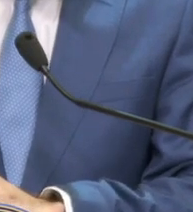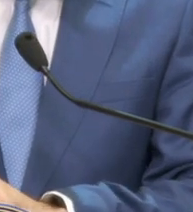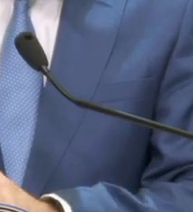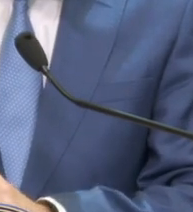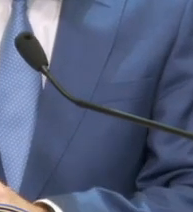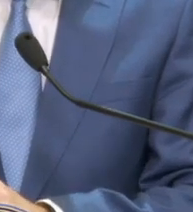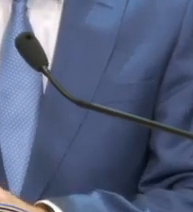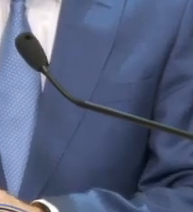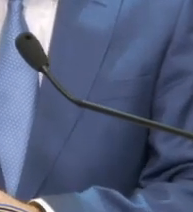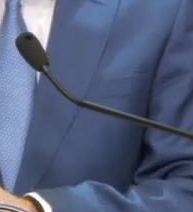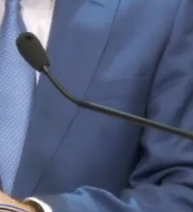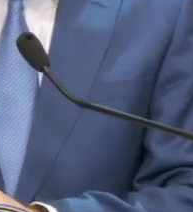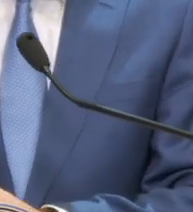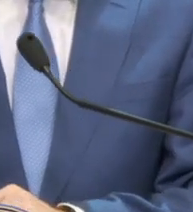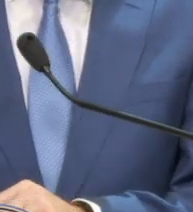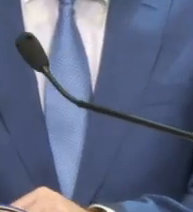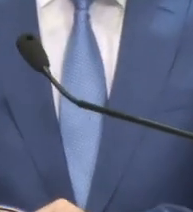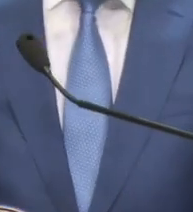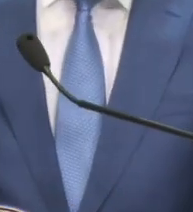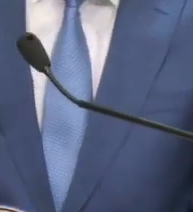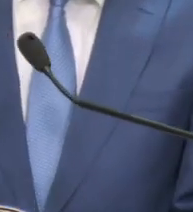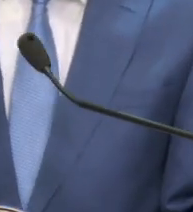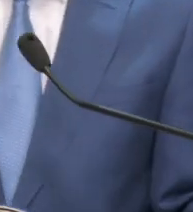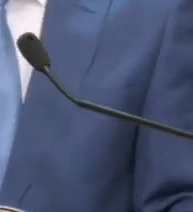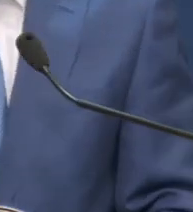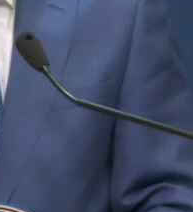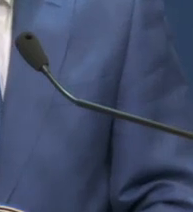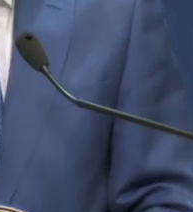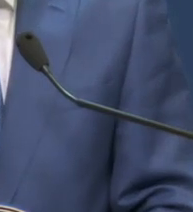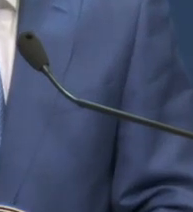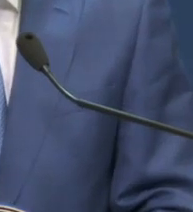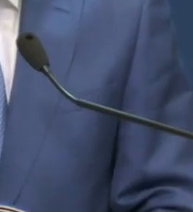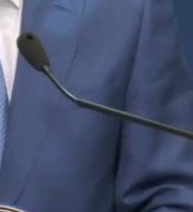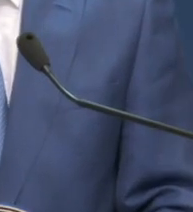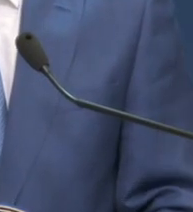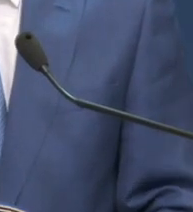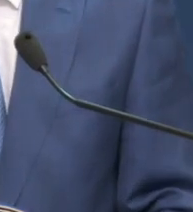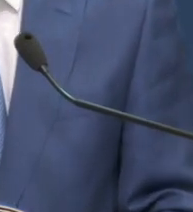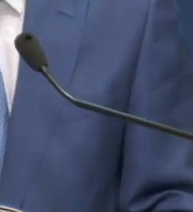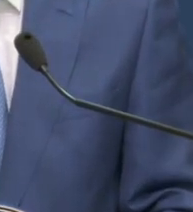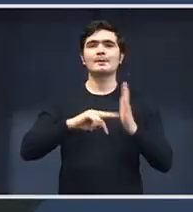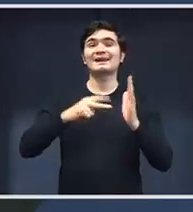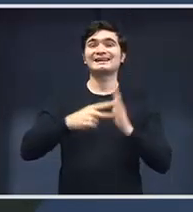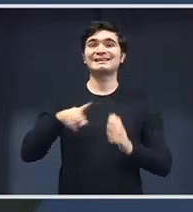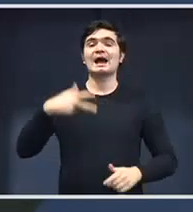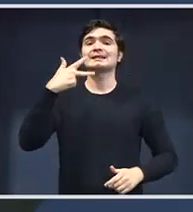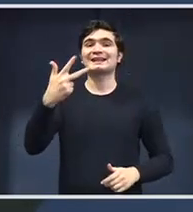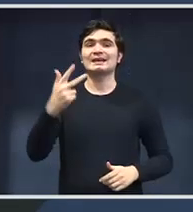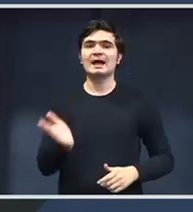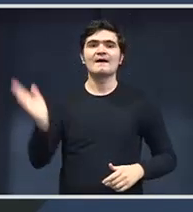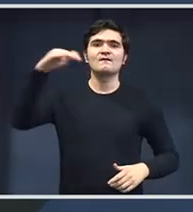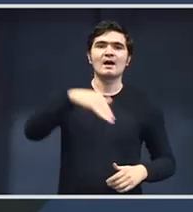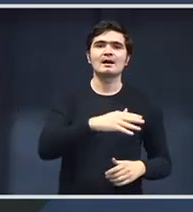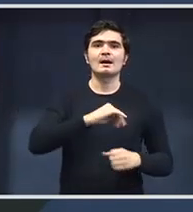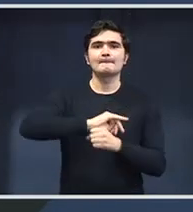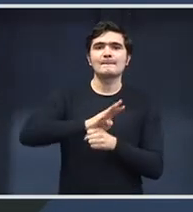să prezinte un raport al activității desfășurate începând cu luna decembrie, în vederea pregătirii valului 3 al pandemiei și, bineînțeles,